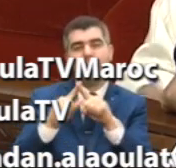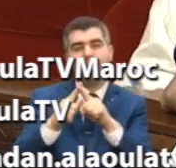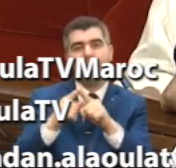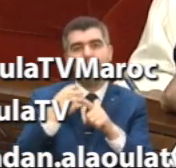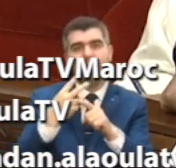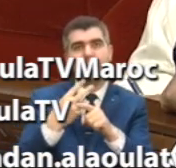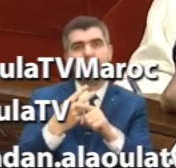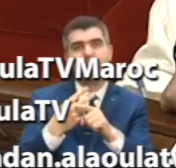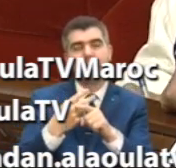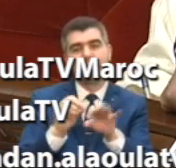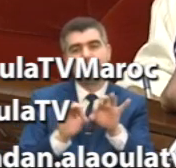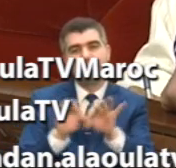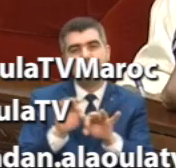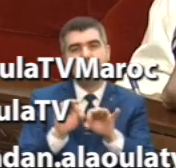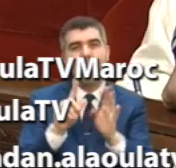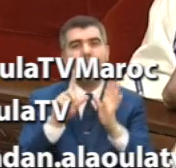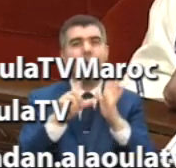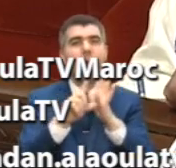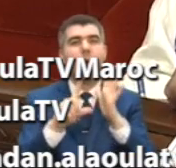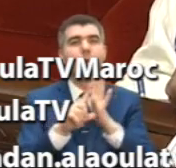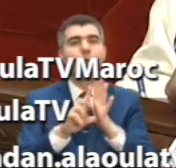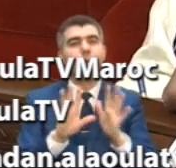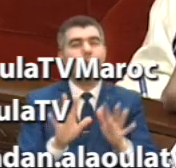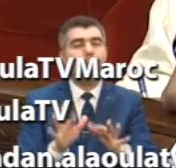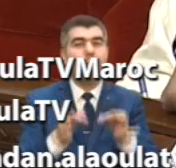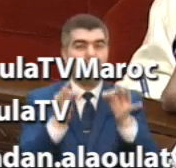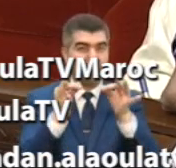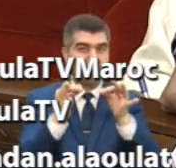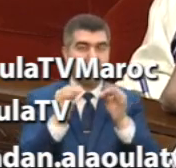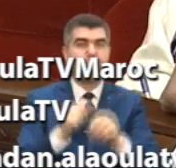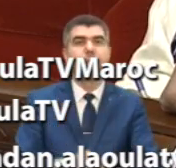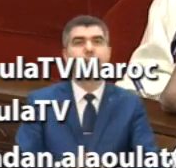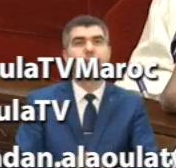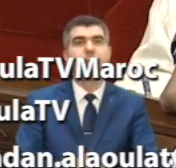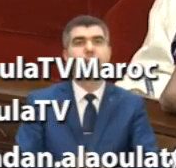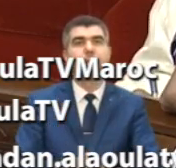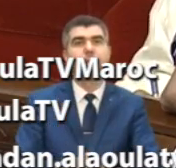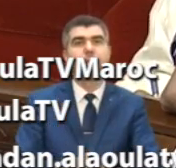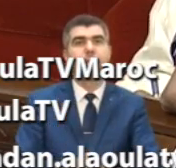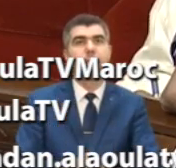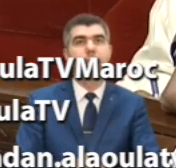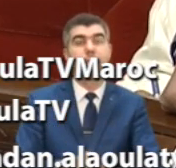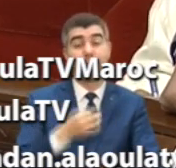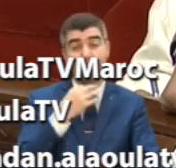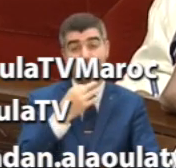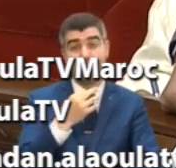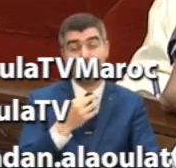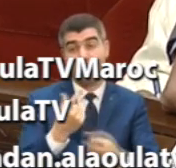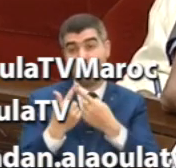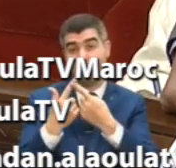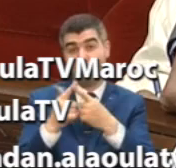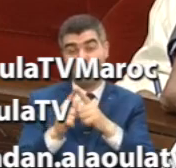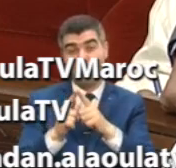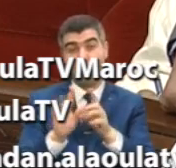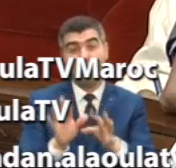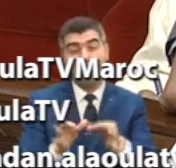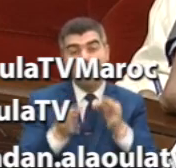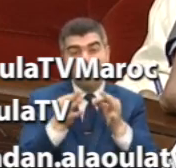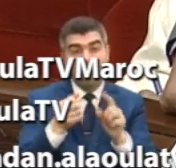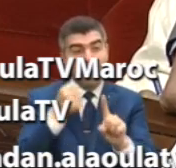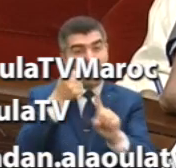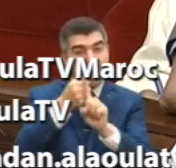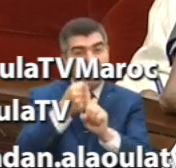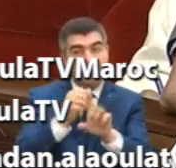الاستراتيجية في مشروع قانون الإطار، ويهدف هذا القانون إلى تحديد المبادئ والأهداف الأساسية